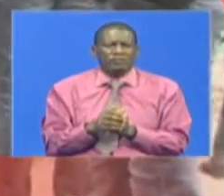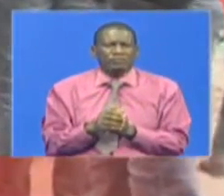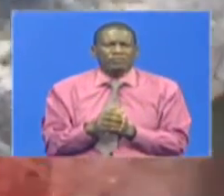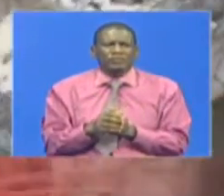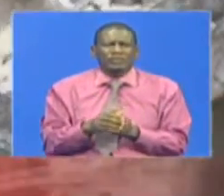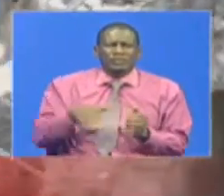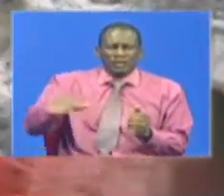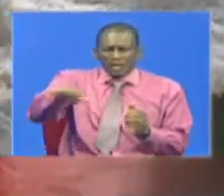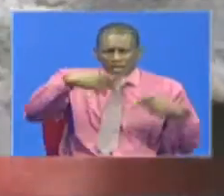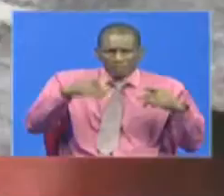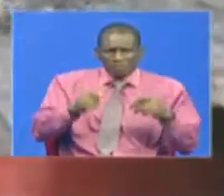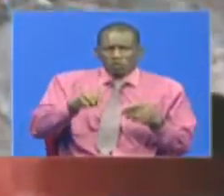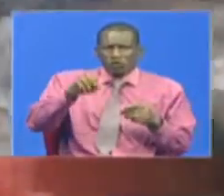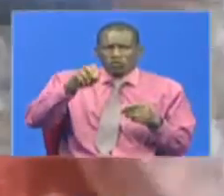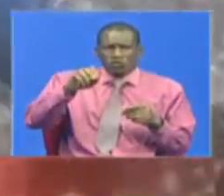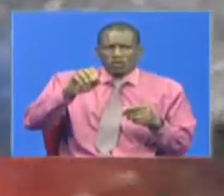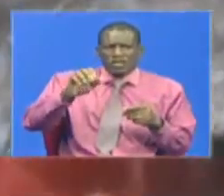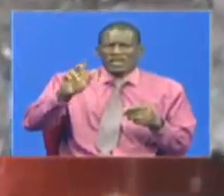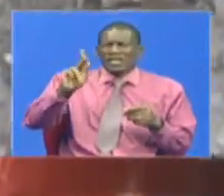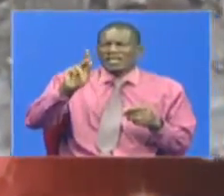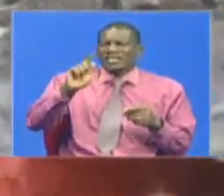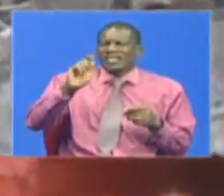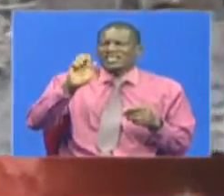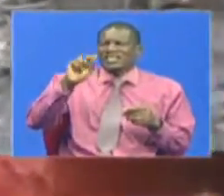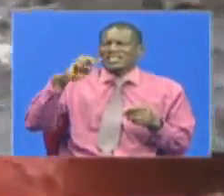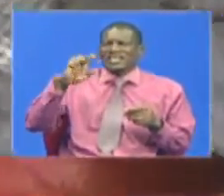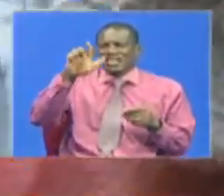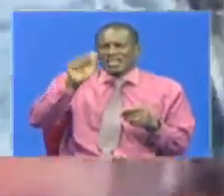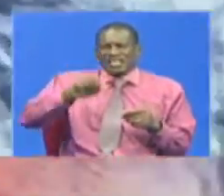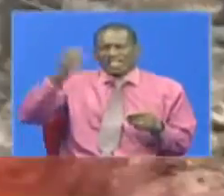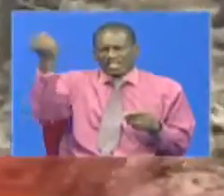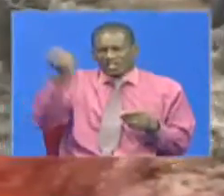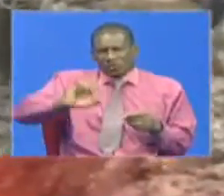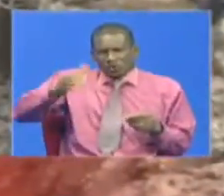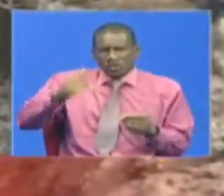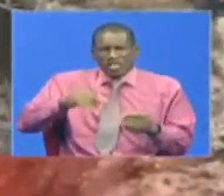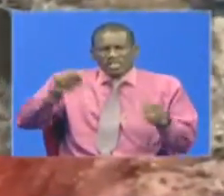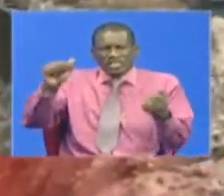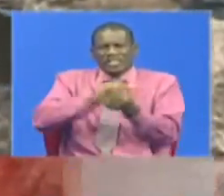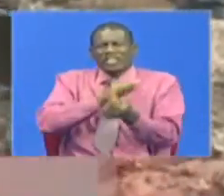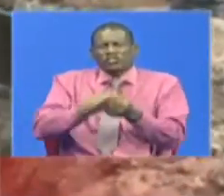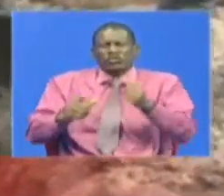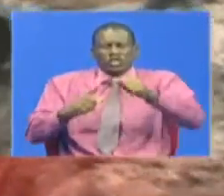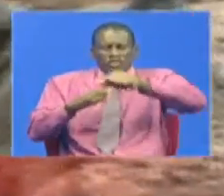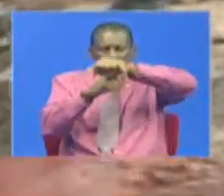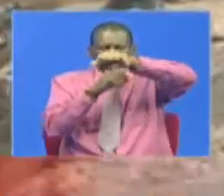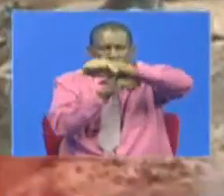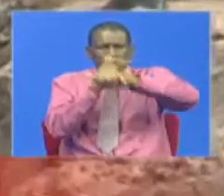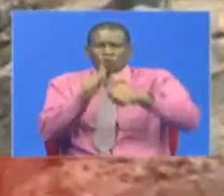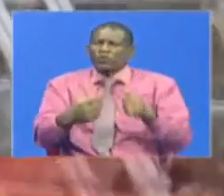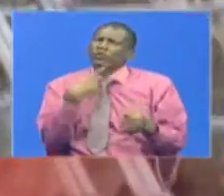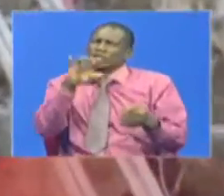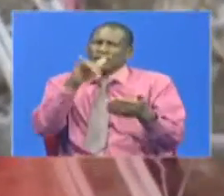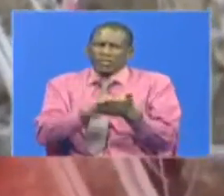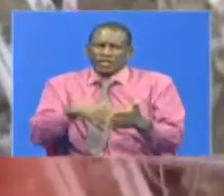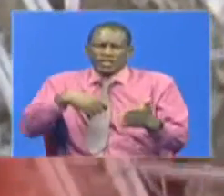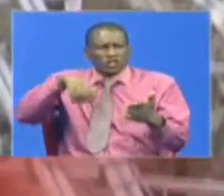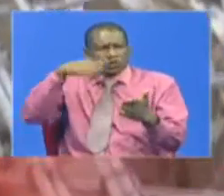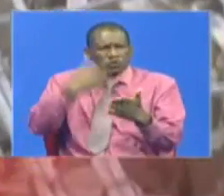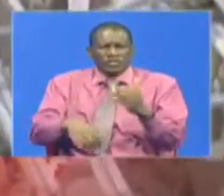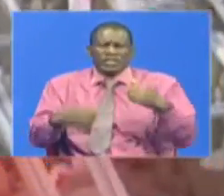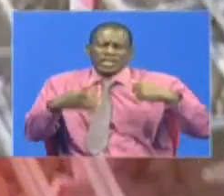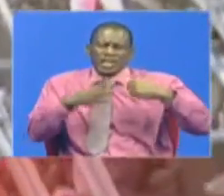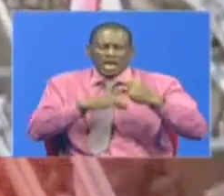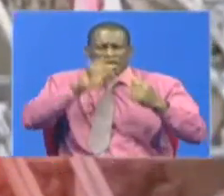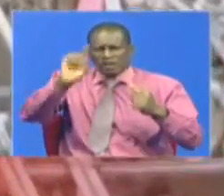Wakazi wa mtaa wa Nongo Pir Kitengela, kaunti ya Kajiado, walibomoa daraja lililodaiwa kugharimu shilingi milioni 9 kwa madai ya